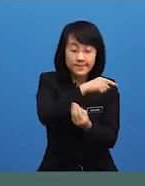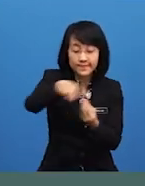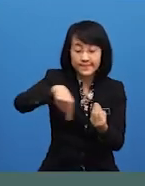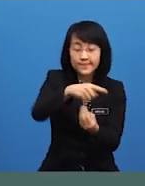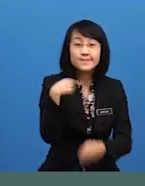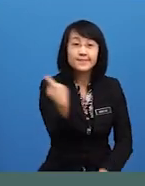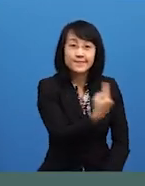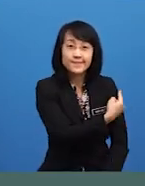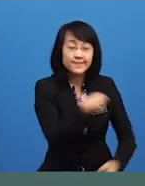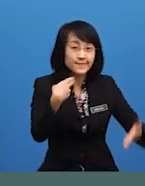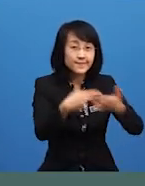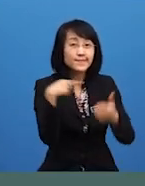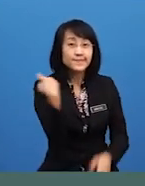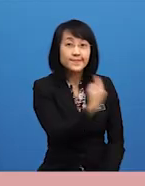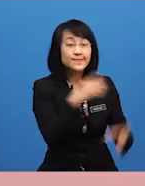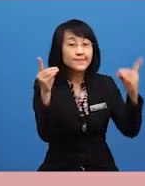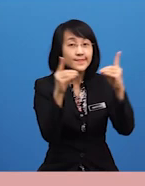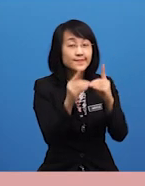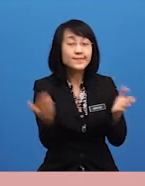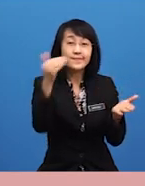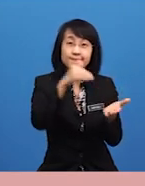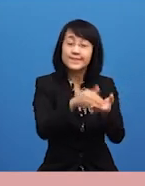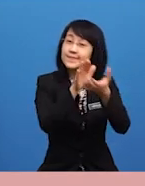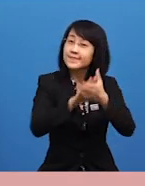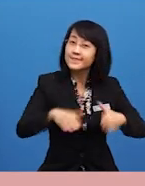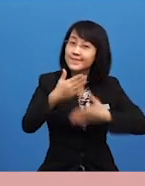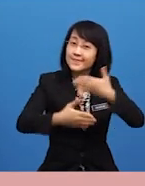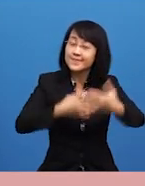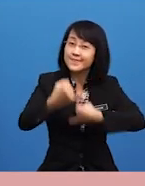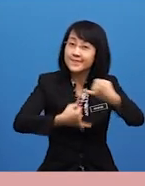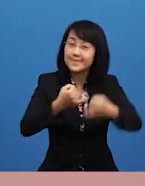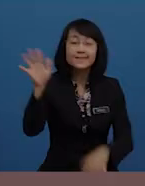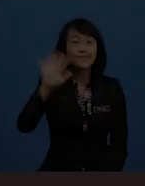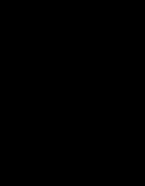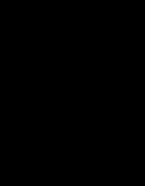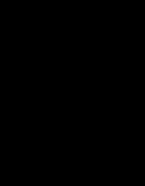Sehingga kita berjumpa lagi, selamat maju jaya. Bye!